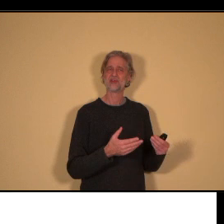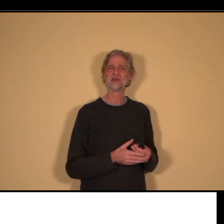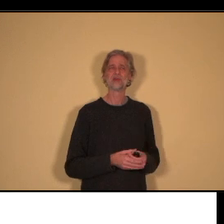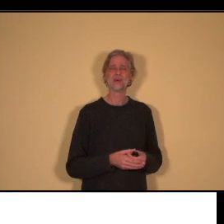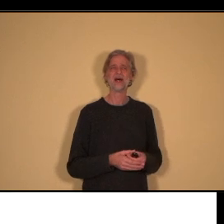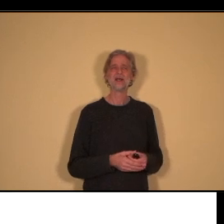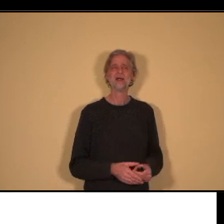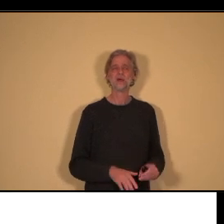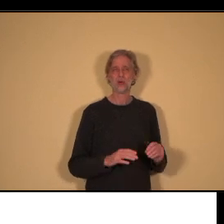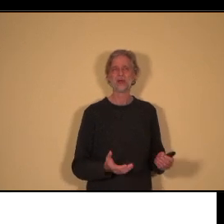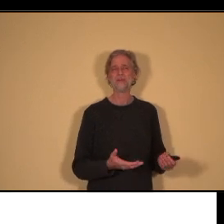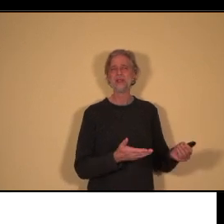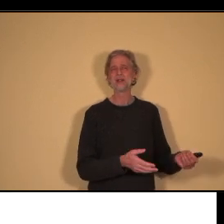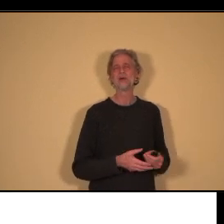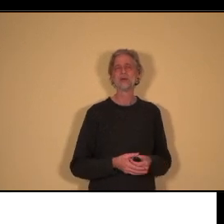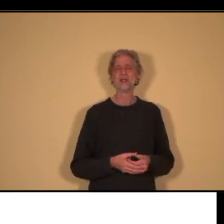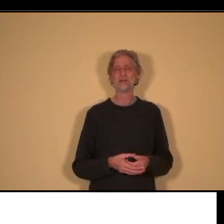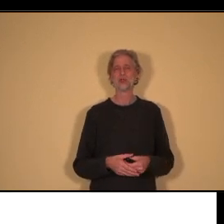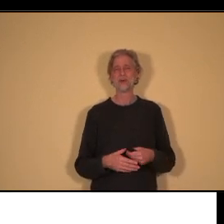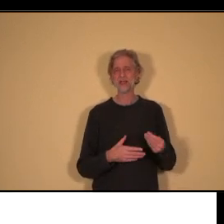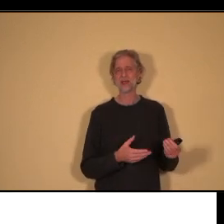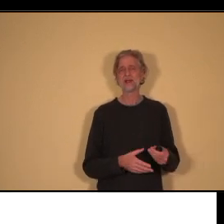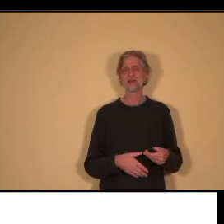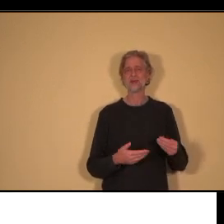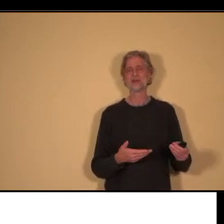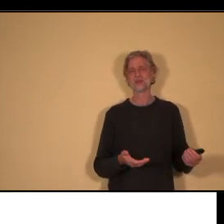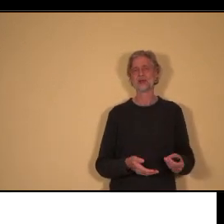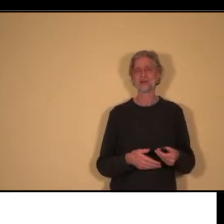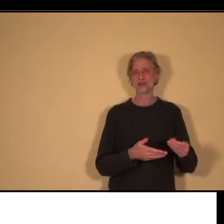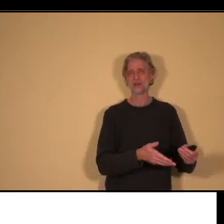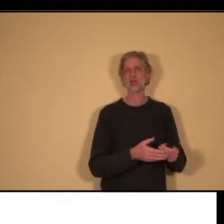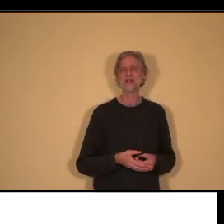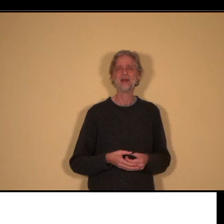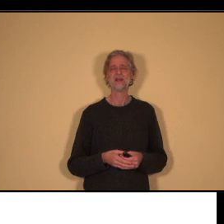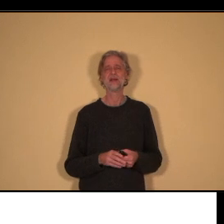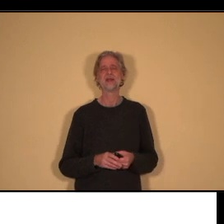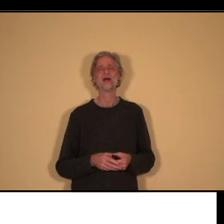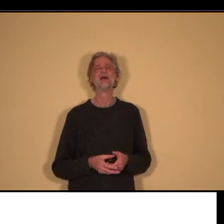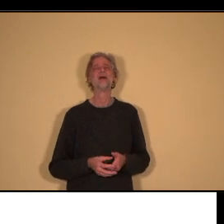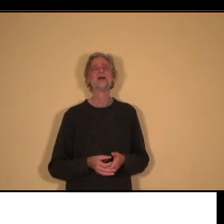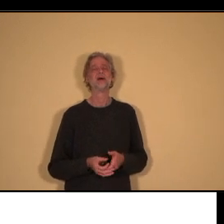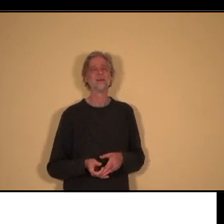dass wir das CO2 komprimieren und irgendwo speichern. Ja, das wäre sozusagen das ganz schlechte Ende